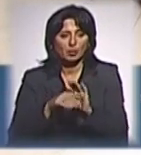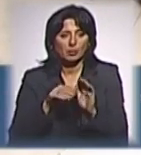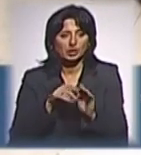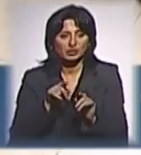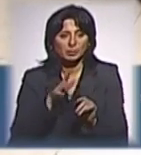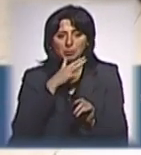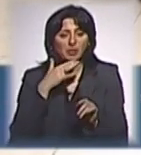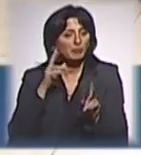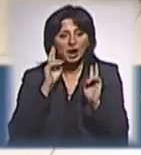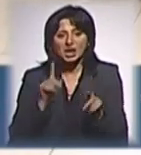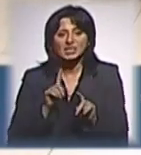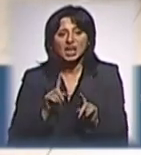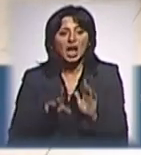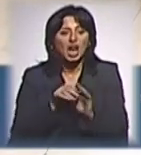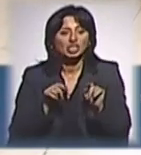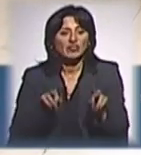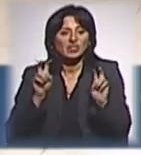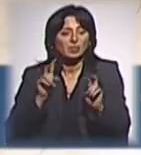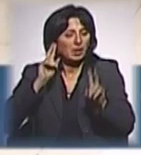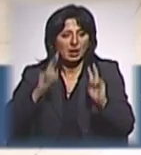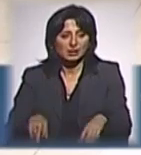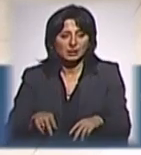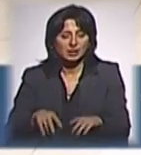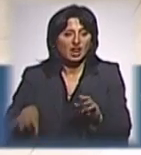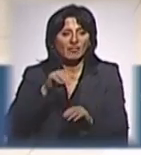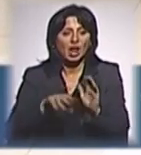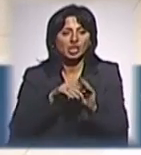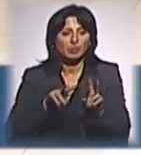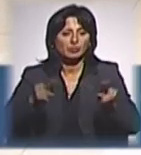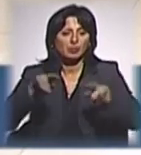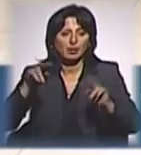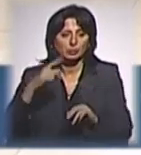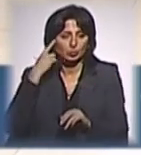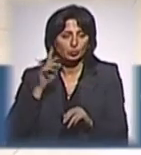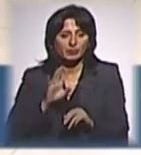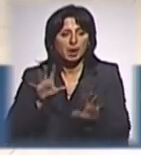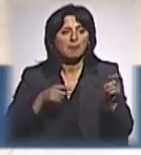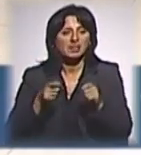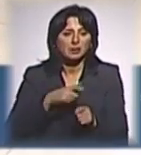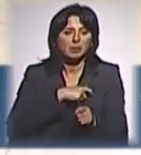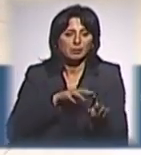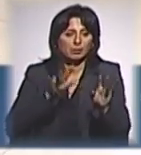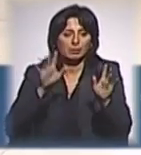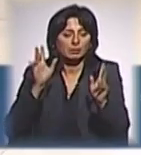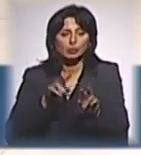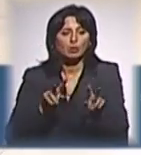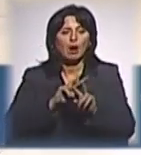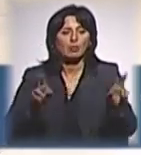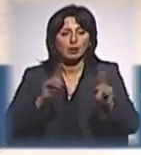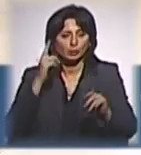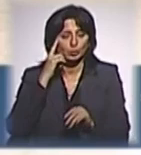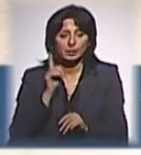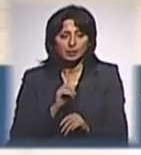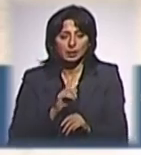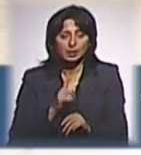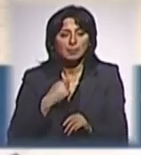იმიტომ რომ ბევრმა არ იცის ეს რა არჩევნებია. ანუ ყველა არჩევნები გონე ერთდაიგივე რაღაცა, პრეზიდენტის, პარლამენტის ადგილობრივი და ასე შემდეგ.